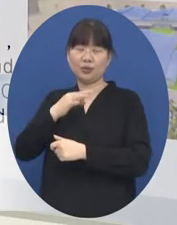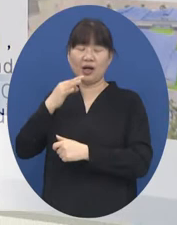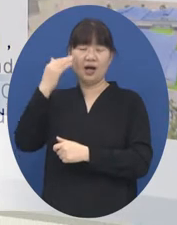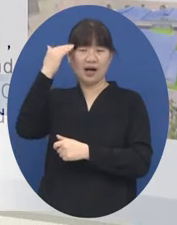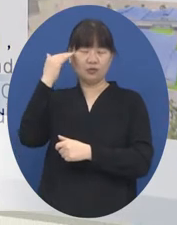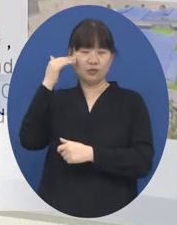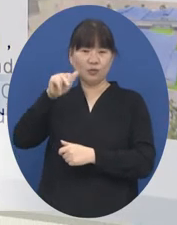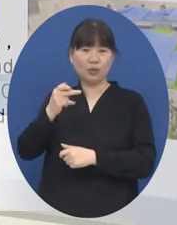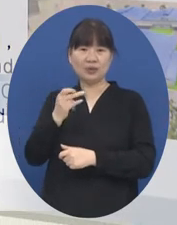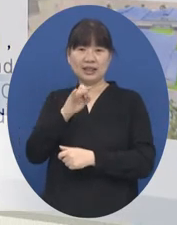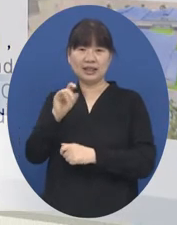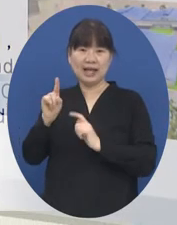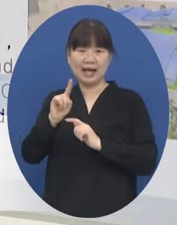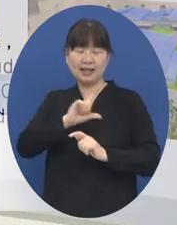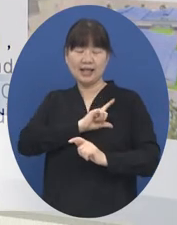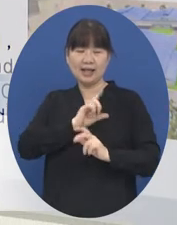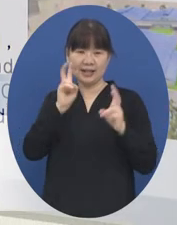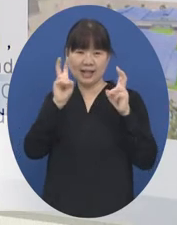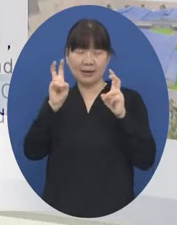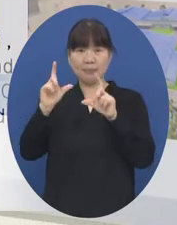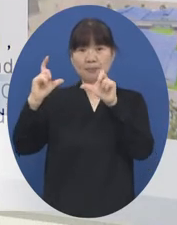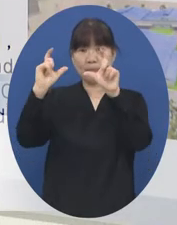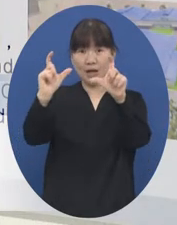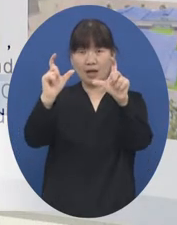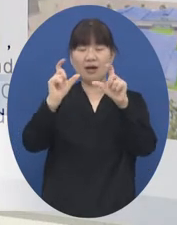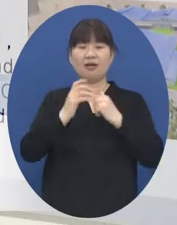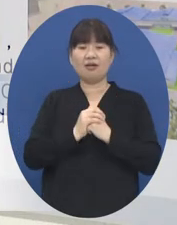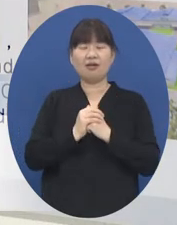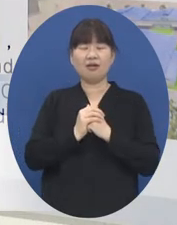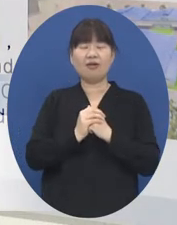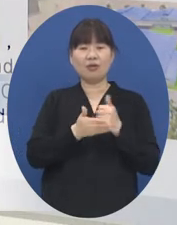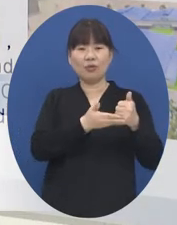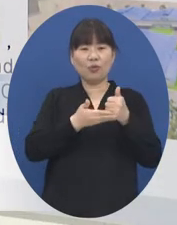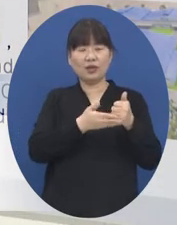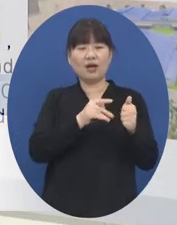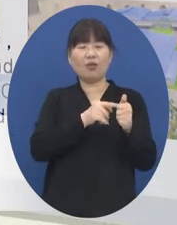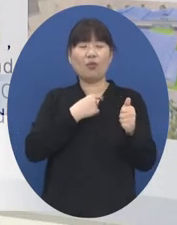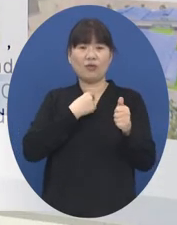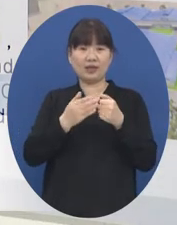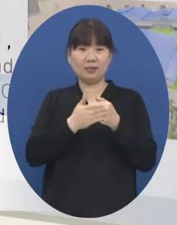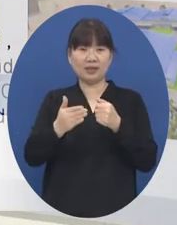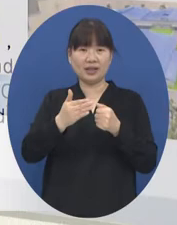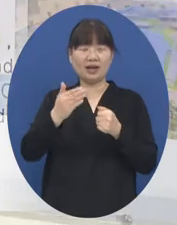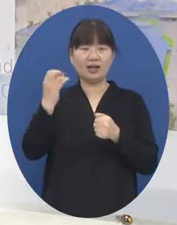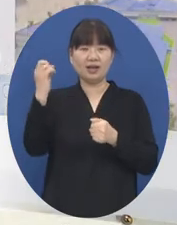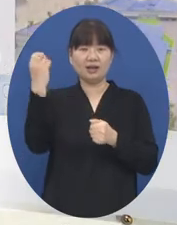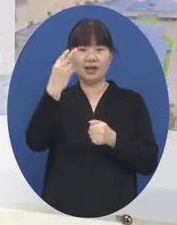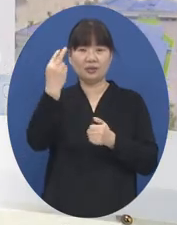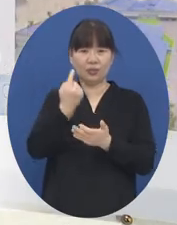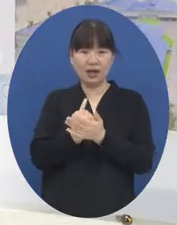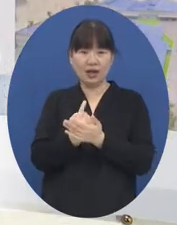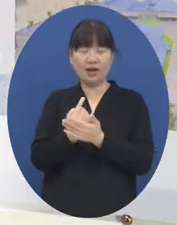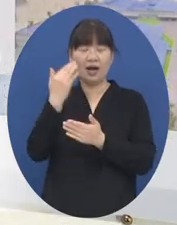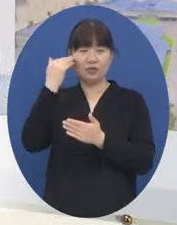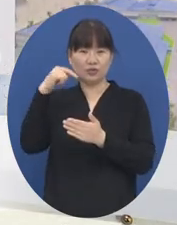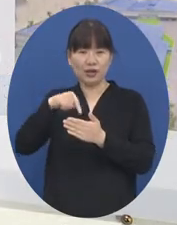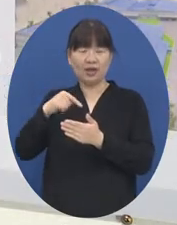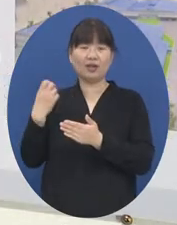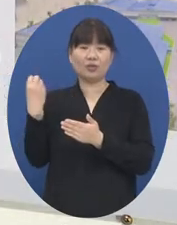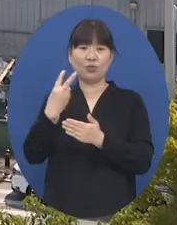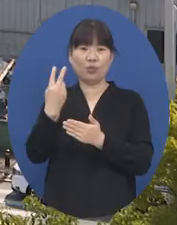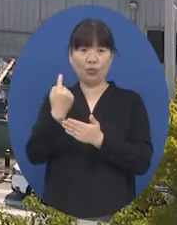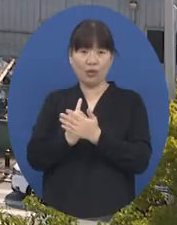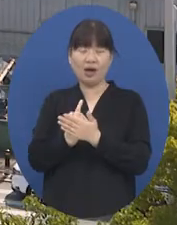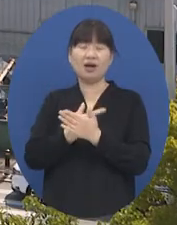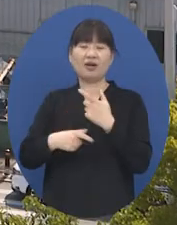또 고객들이 해외 고객들이 또 원하는 부분이 있어서요. 유턴을 결심을 하게 됐습니다. 오히려 유턴한 게더 좋았다라고